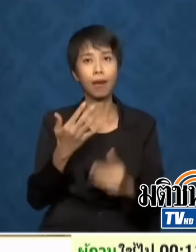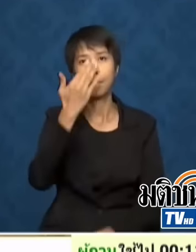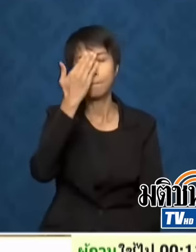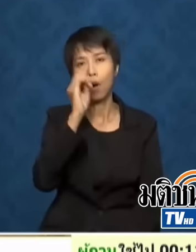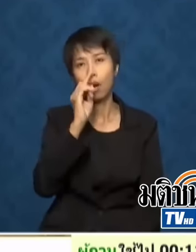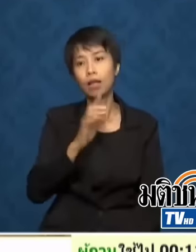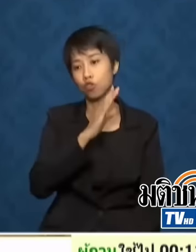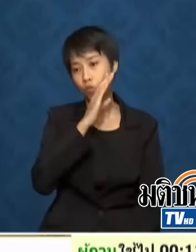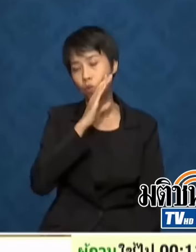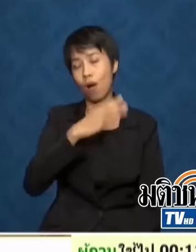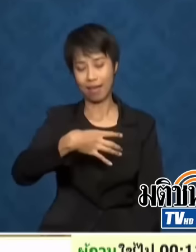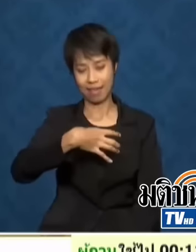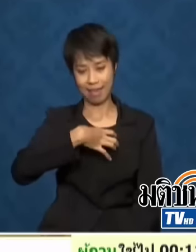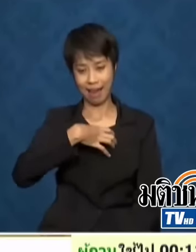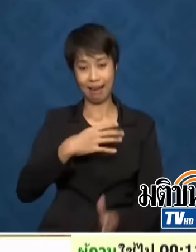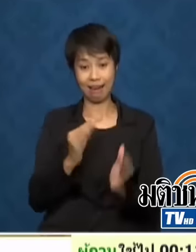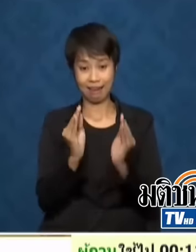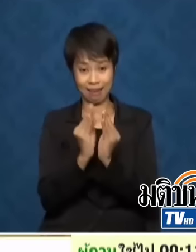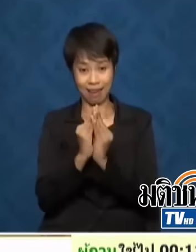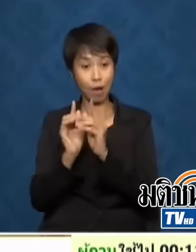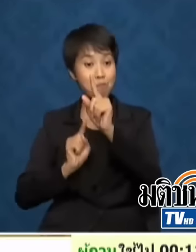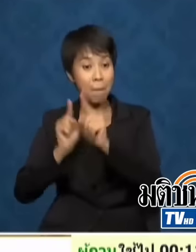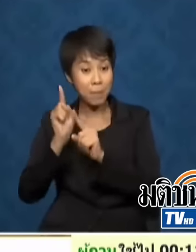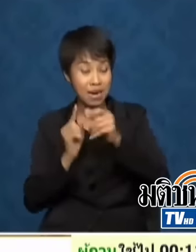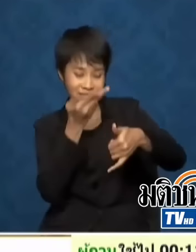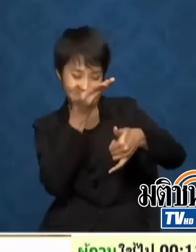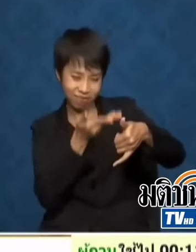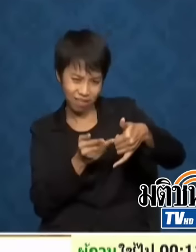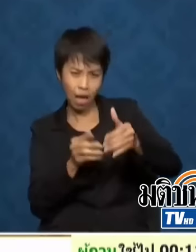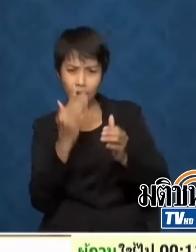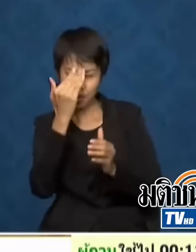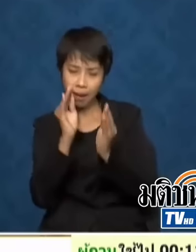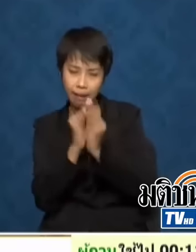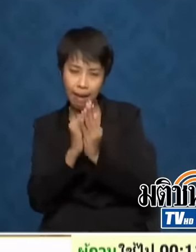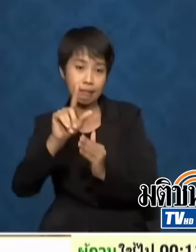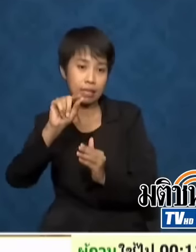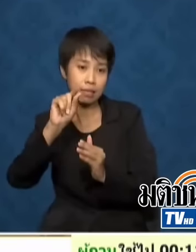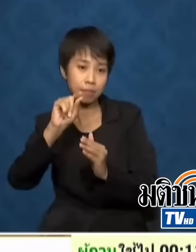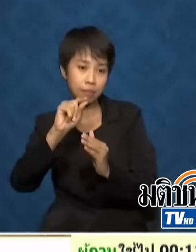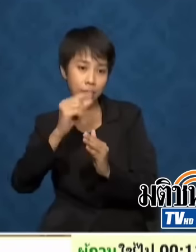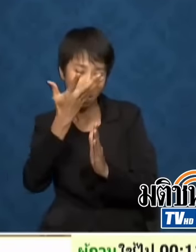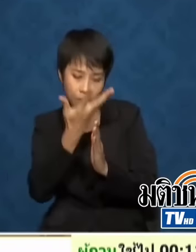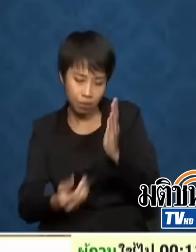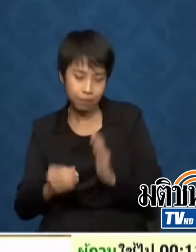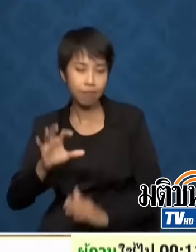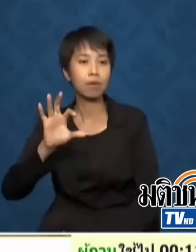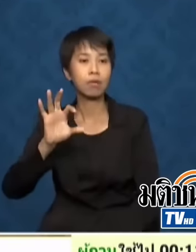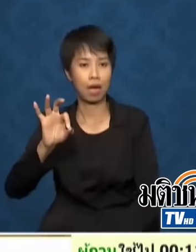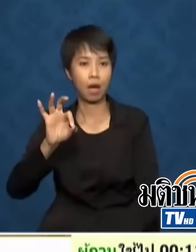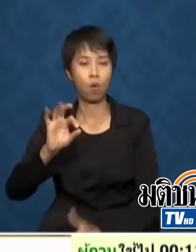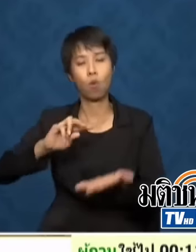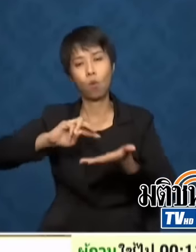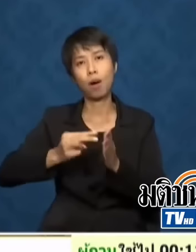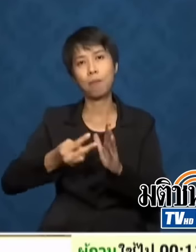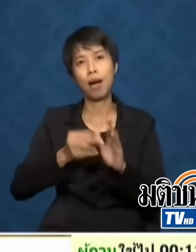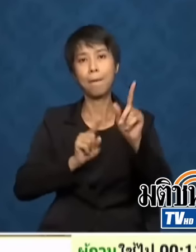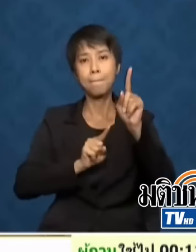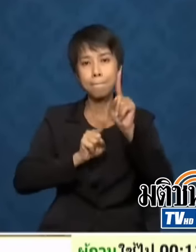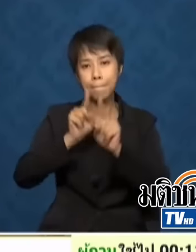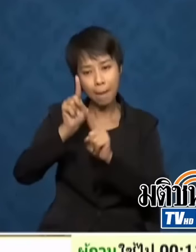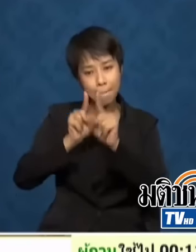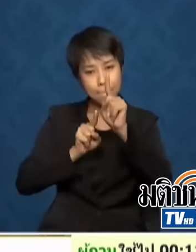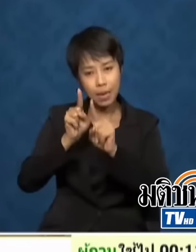นนจาก20คะแนนแล้วเหลือ9คะแนนนั่นหมายความว่าจะต้องมีการประเมิน